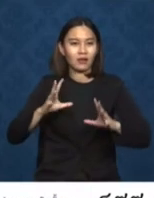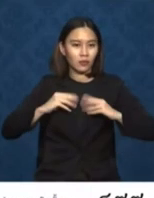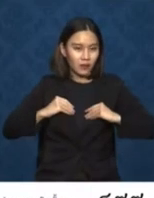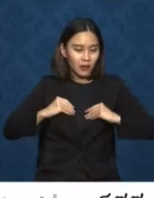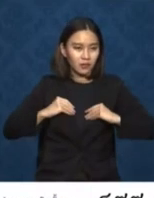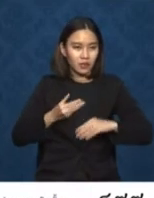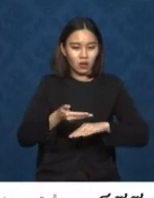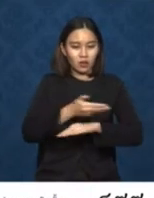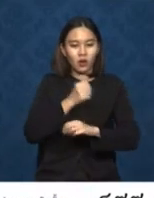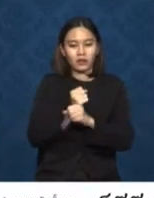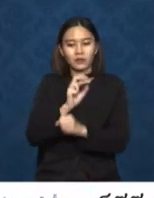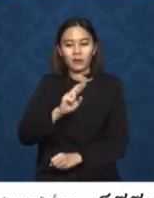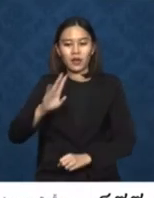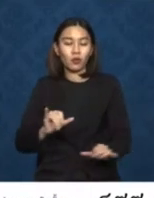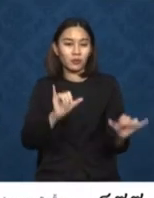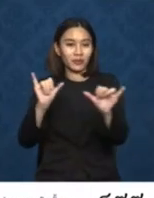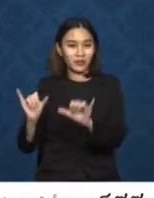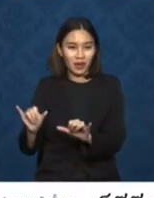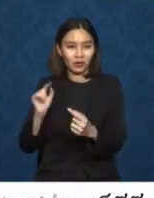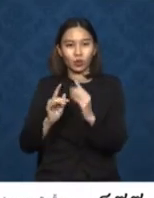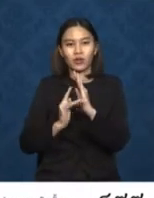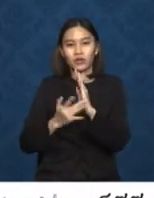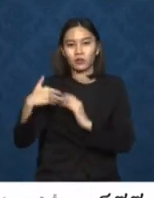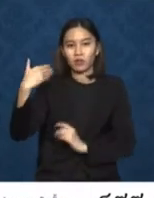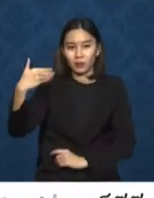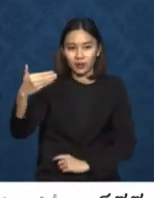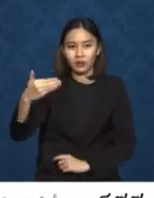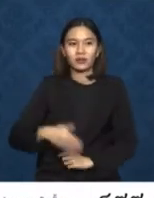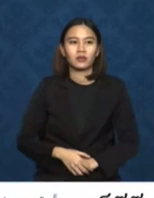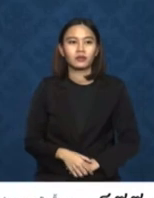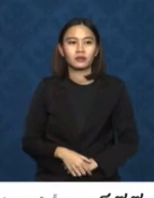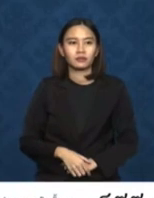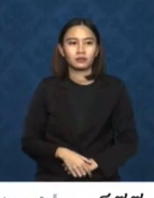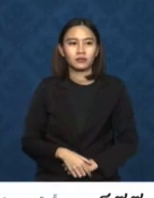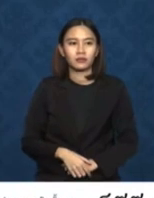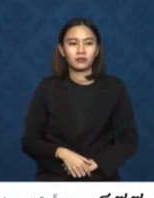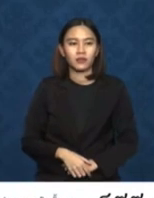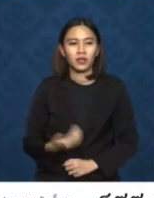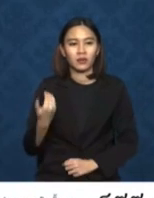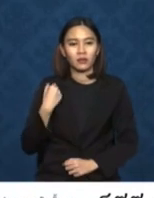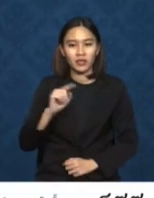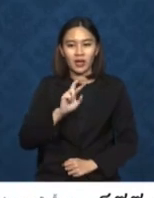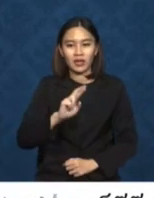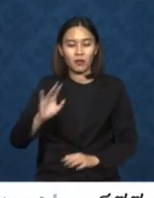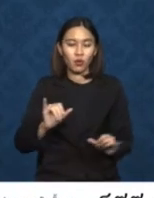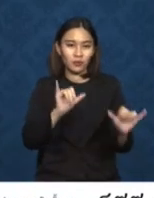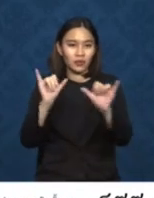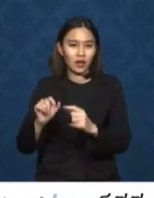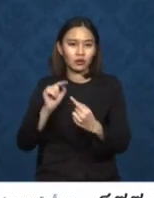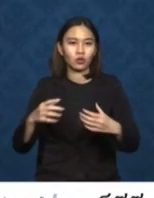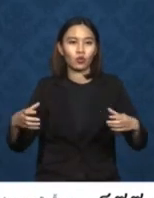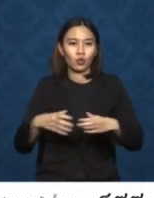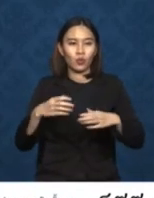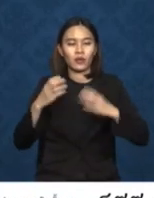ก่จะทำการบบการยายทาง thrilled and chipซึบกดอบไปด้วยระบบการย้เล็โรนิของพระรก